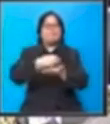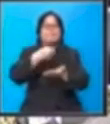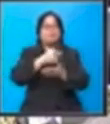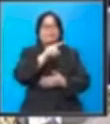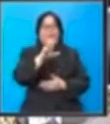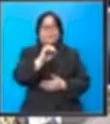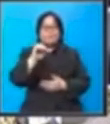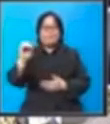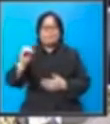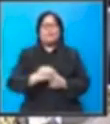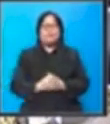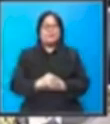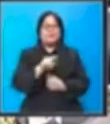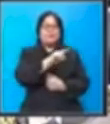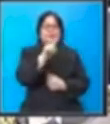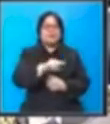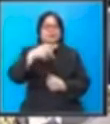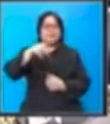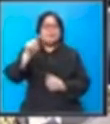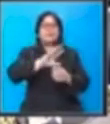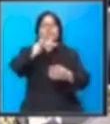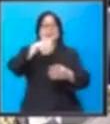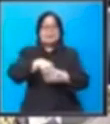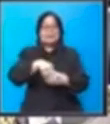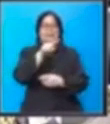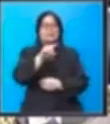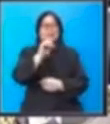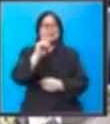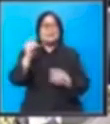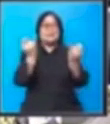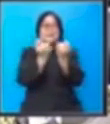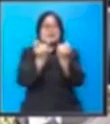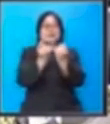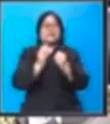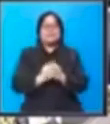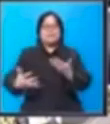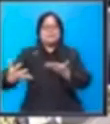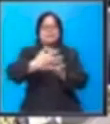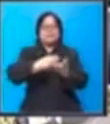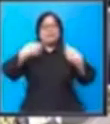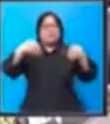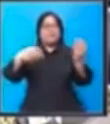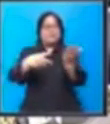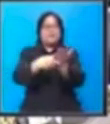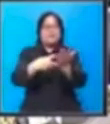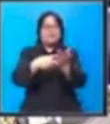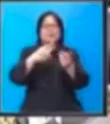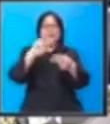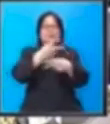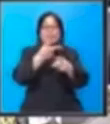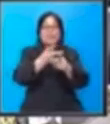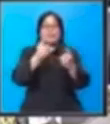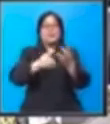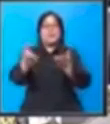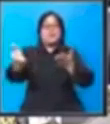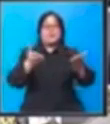dan pameran tetap ZPT termasuk Zoo Taiping, di mana hasil kutipan tiket, jualan-jualan produk dan perkhidmatan yang